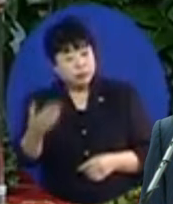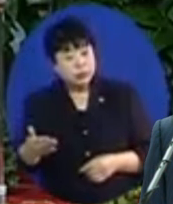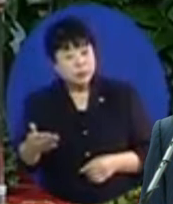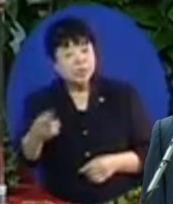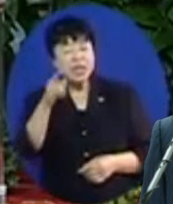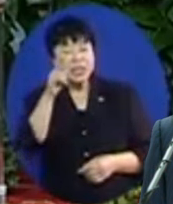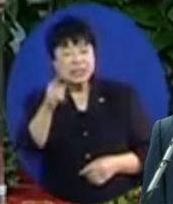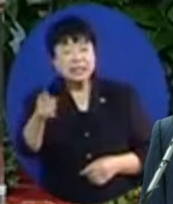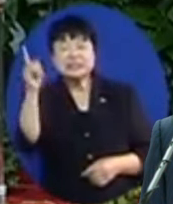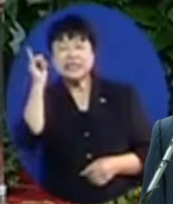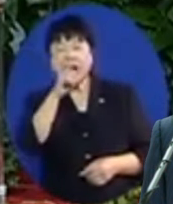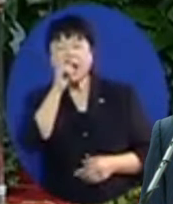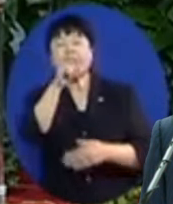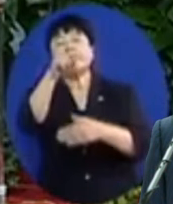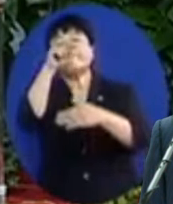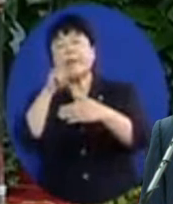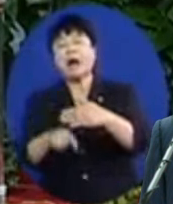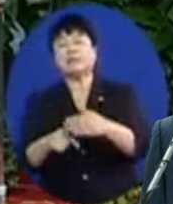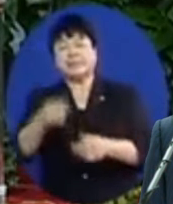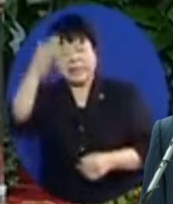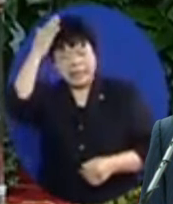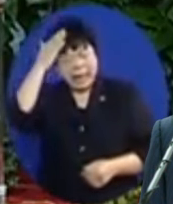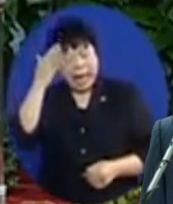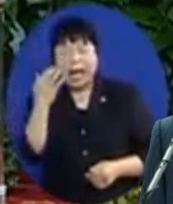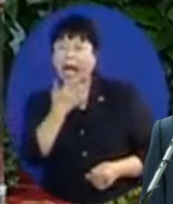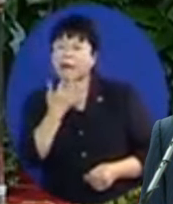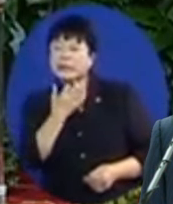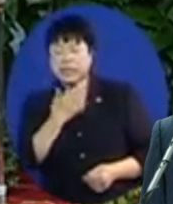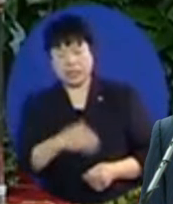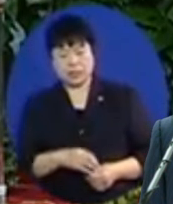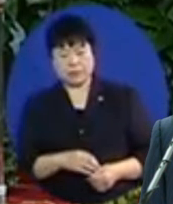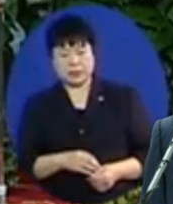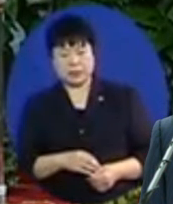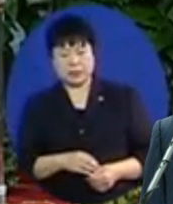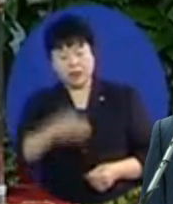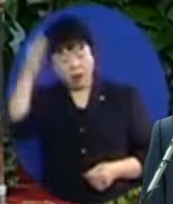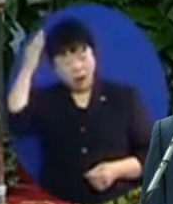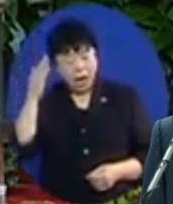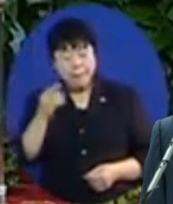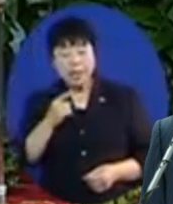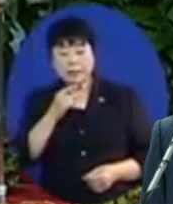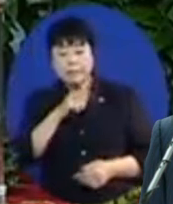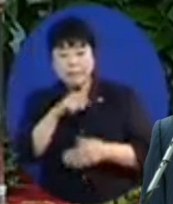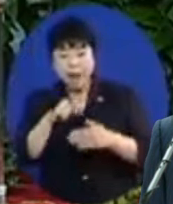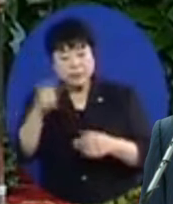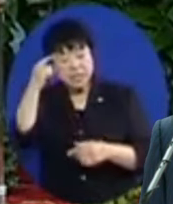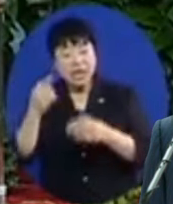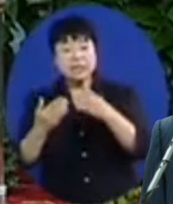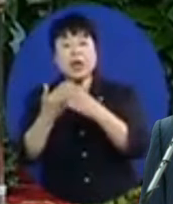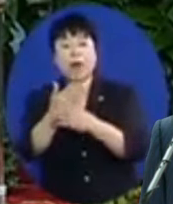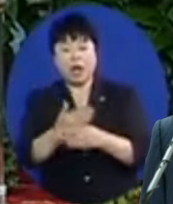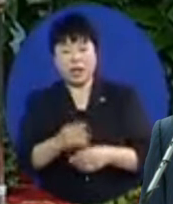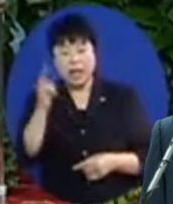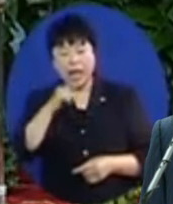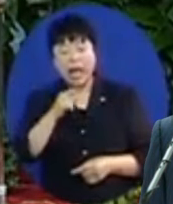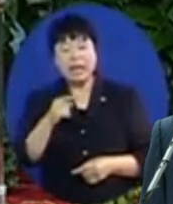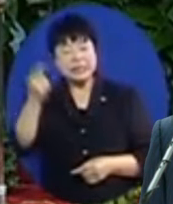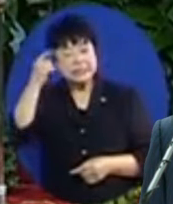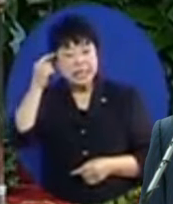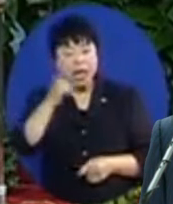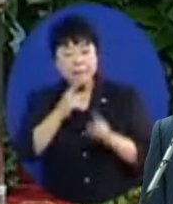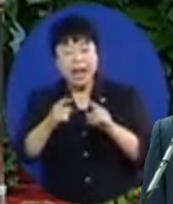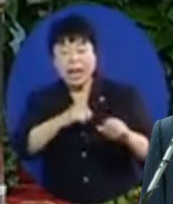이것이 당신의 악한 마음이라고 말하는 것입니다. 그리고 덧붙였습니다. 금은 마음에서 악한 생각이 나오고 악한 생각에서 악한